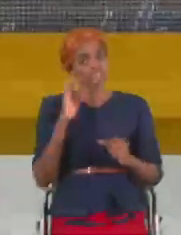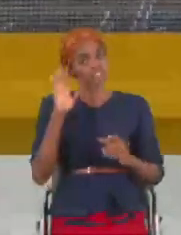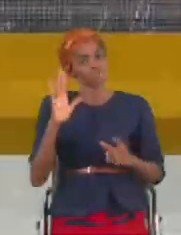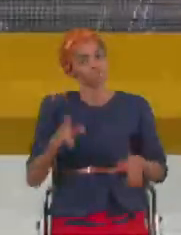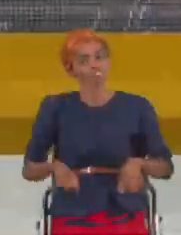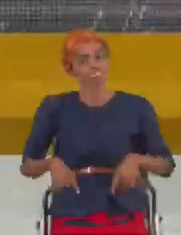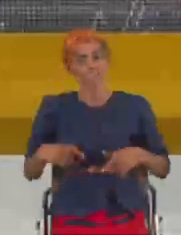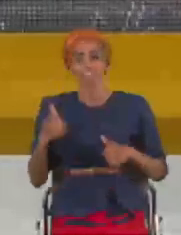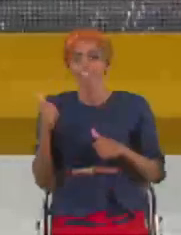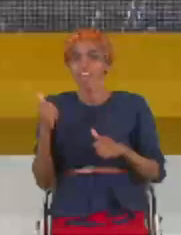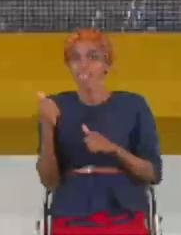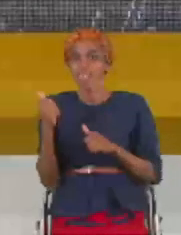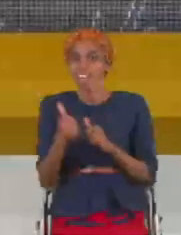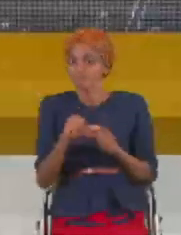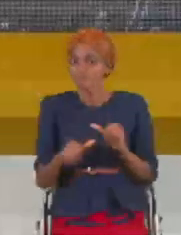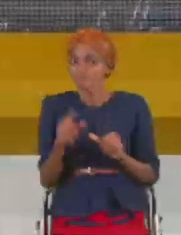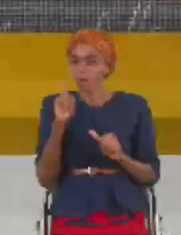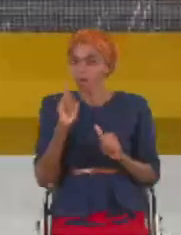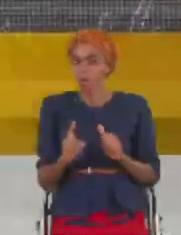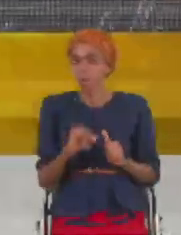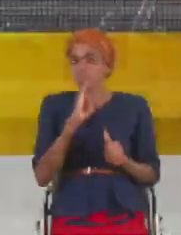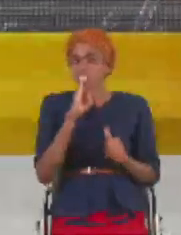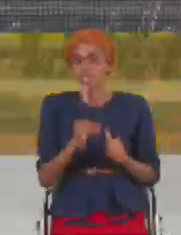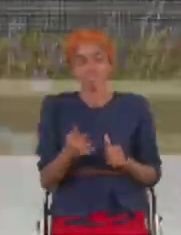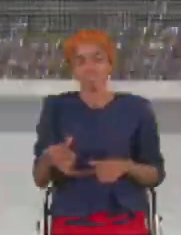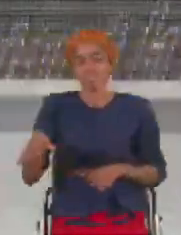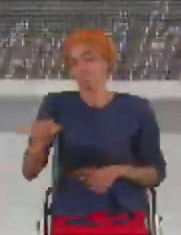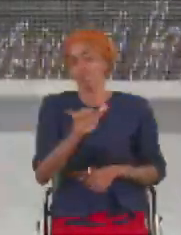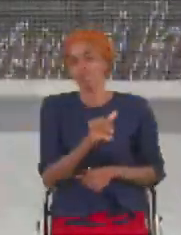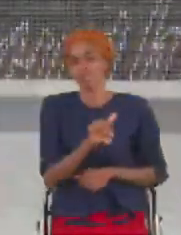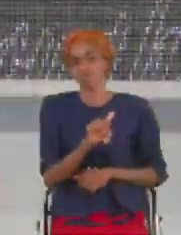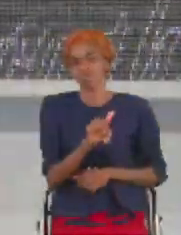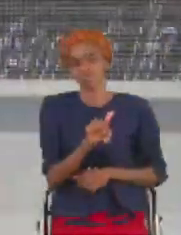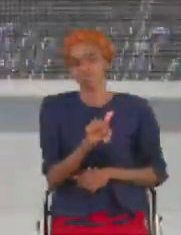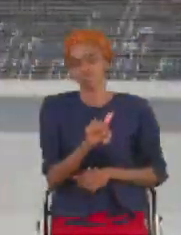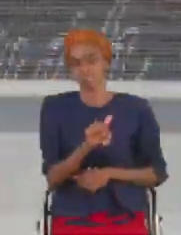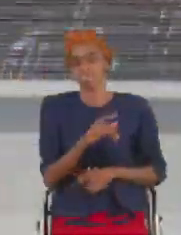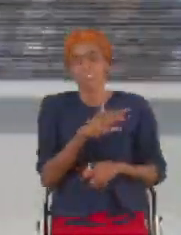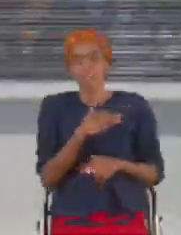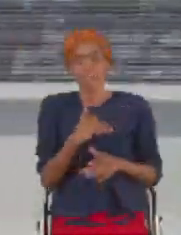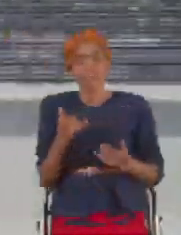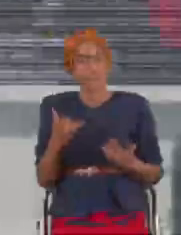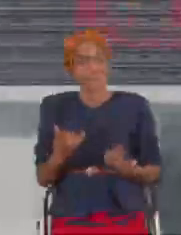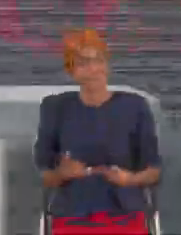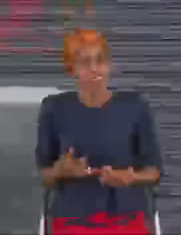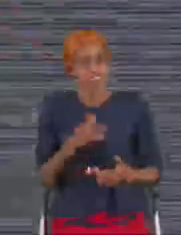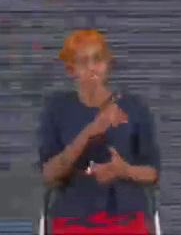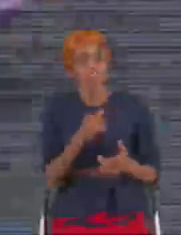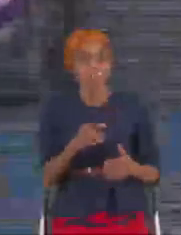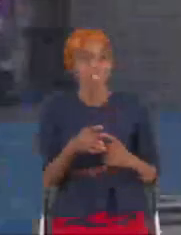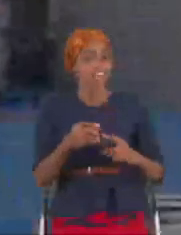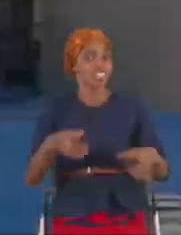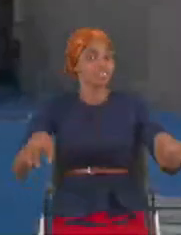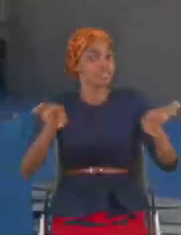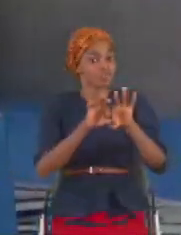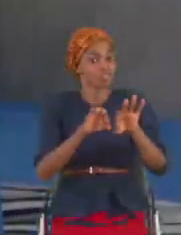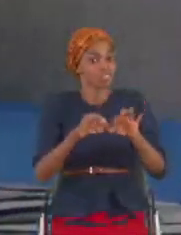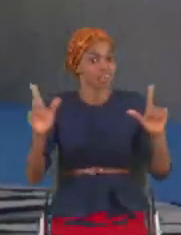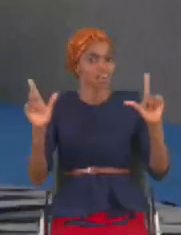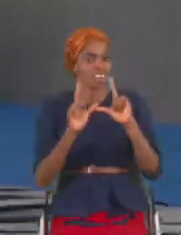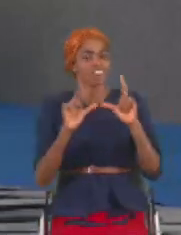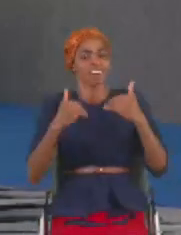ta fausse ta vie et ordinaire un niveau extraordinaire